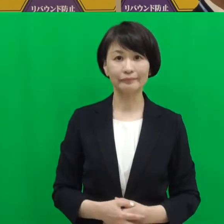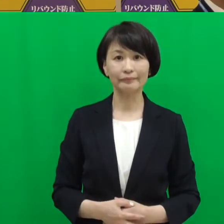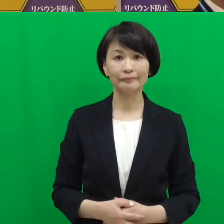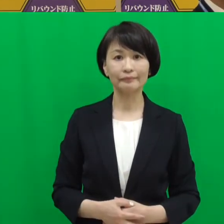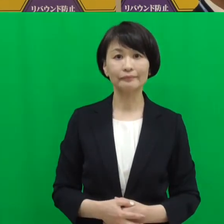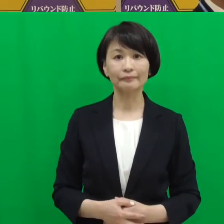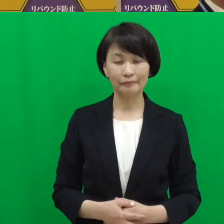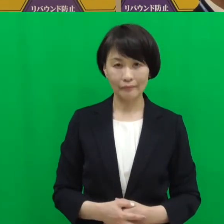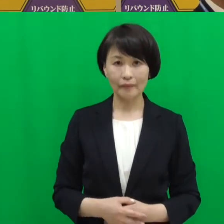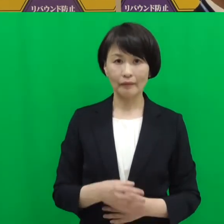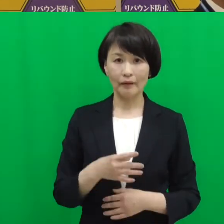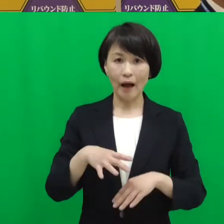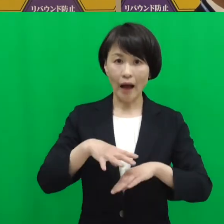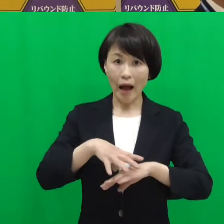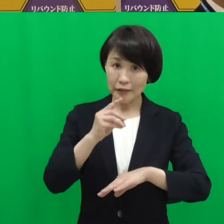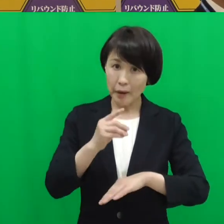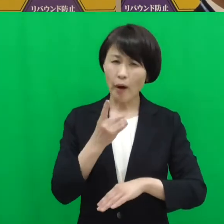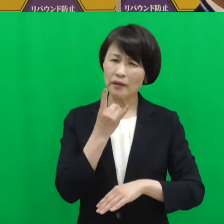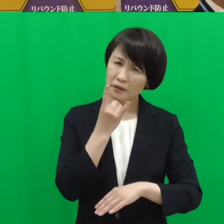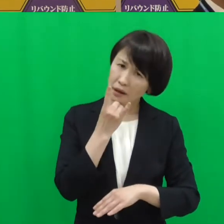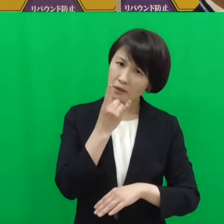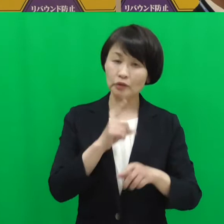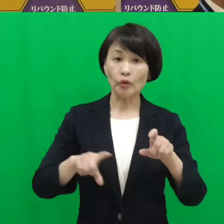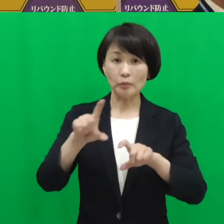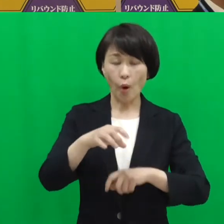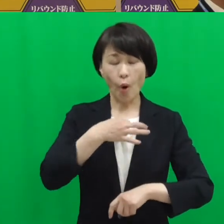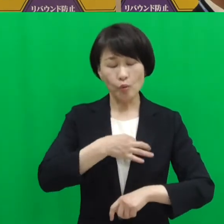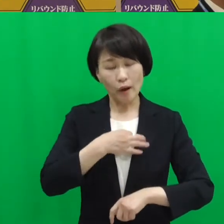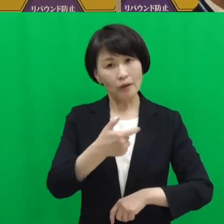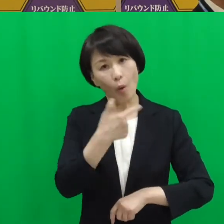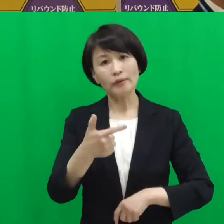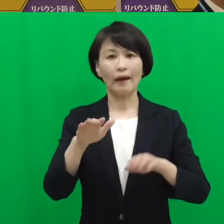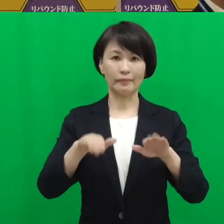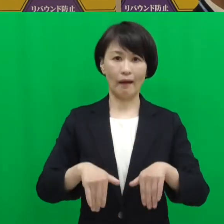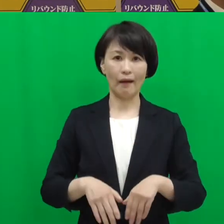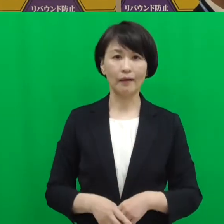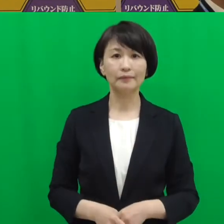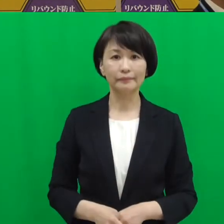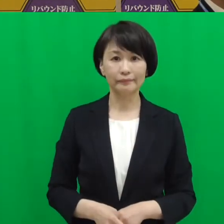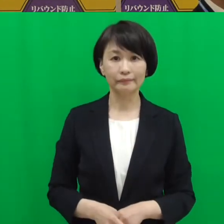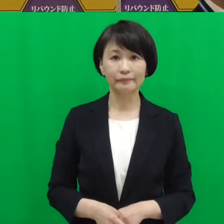期待よりも不安の方が大きかったです。